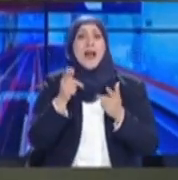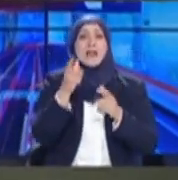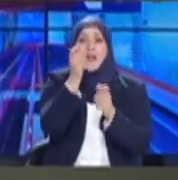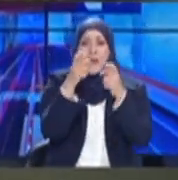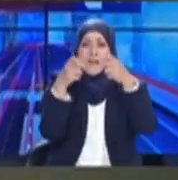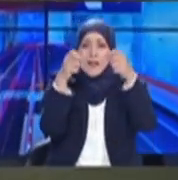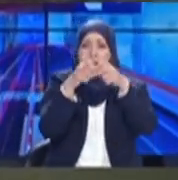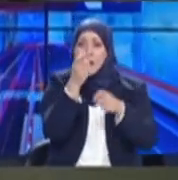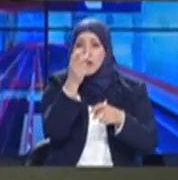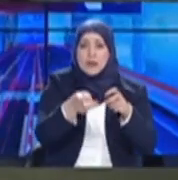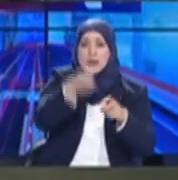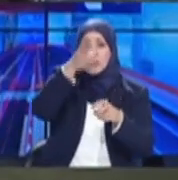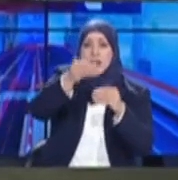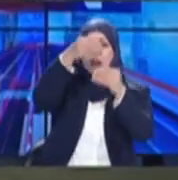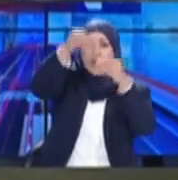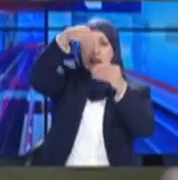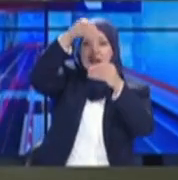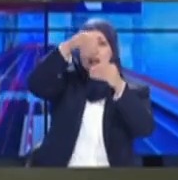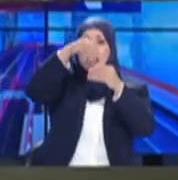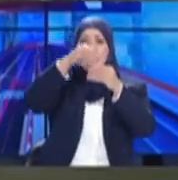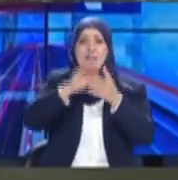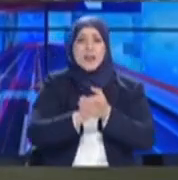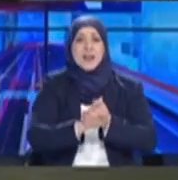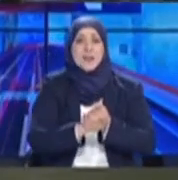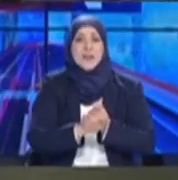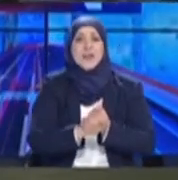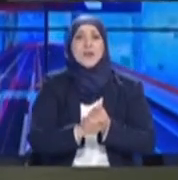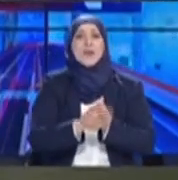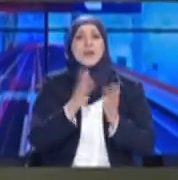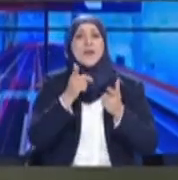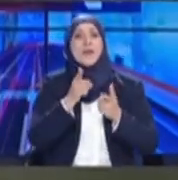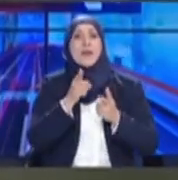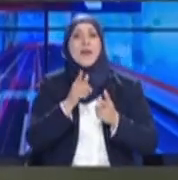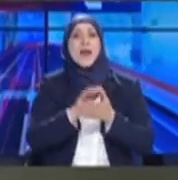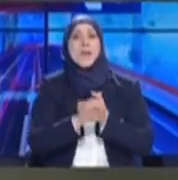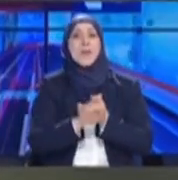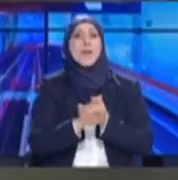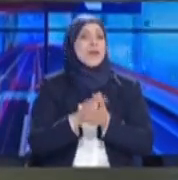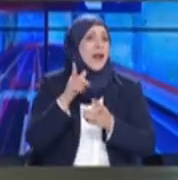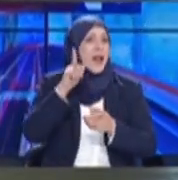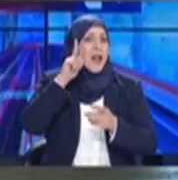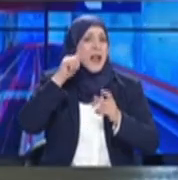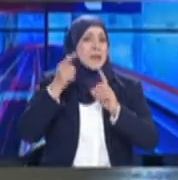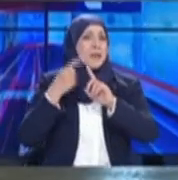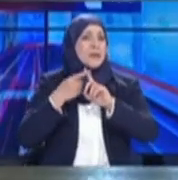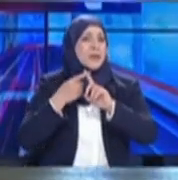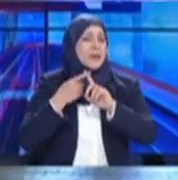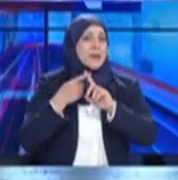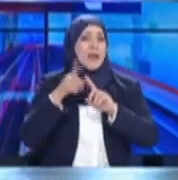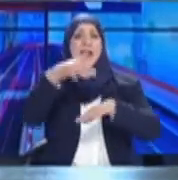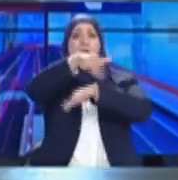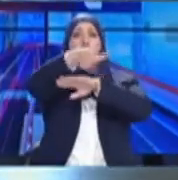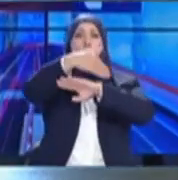اللي لاحظناه بصراحه ثم ارتفاع اه مقارنه بالايام القليله الماضيه ارتفاع كبير على مستوى الاسعار خاصه الخضر